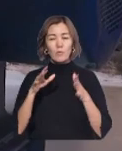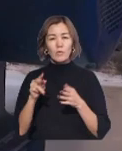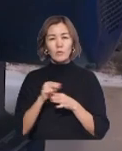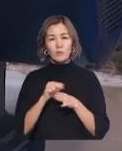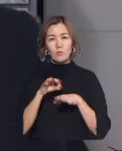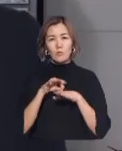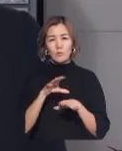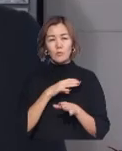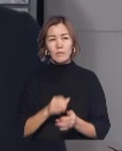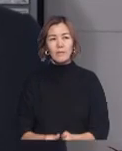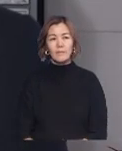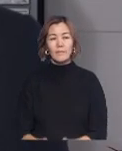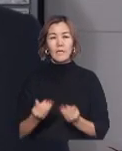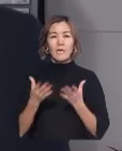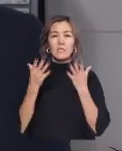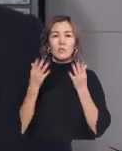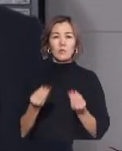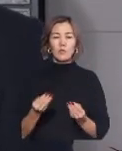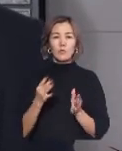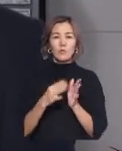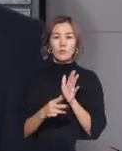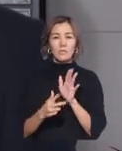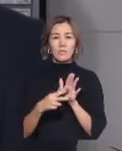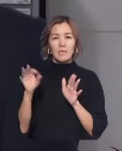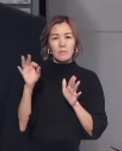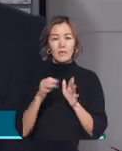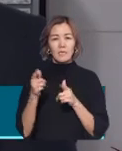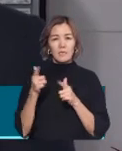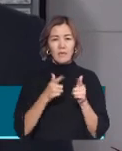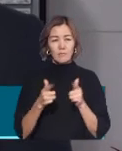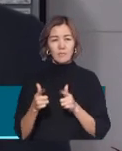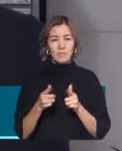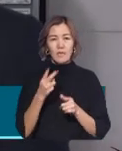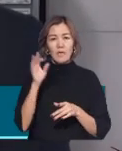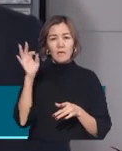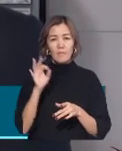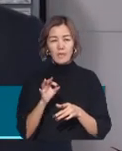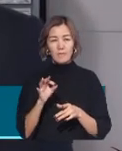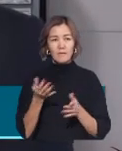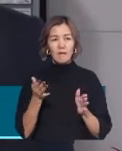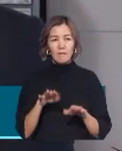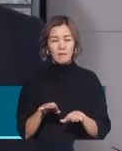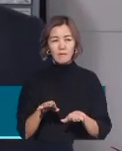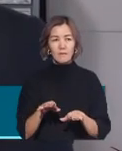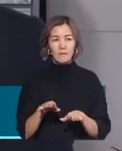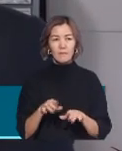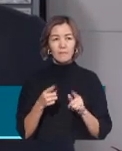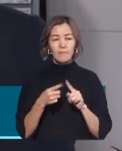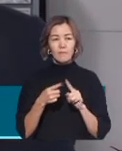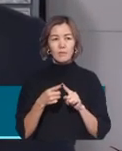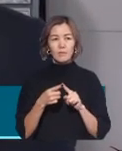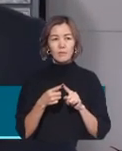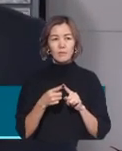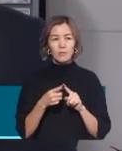өтіп жатыр. Қазіргі таңда 98% дайынбыз. Оның 2% бірінші